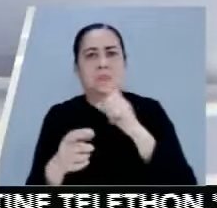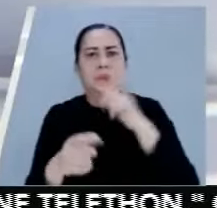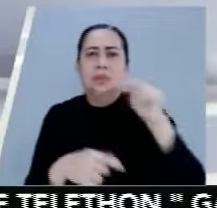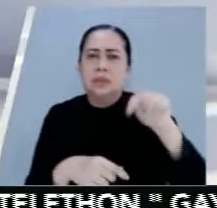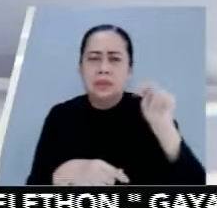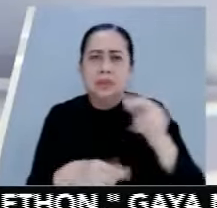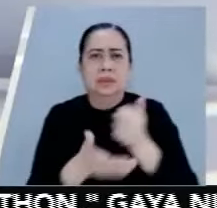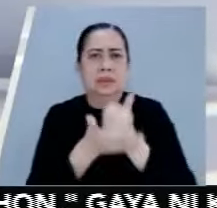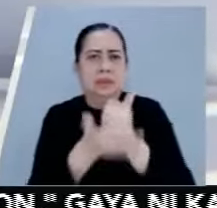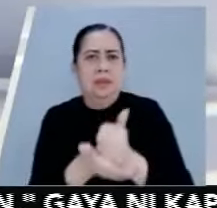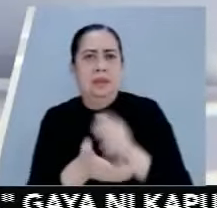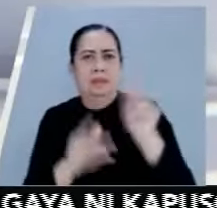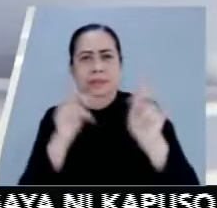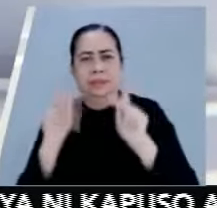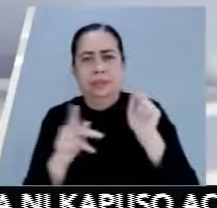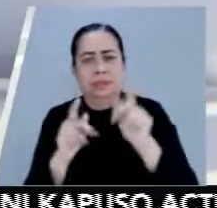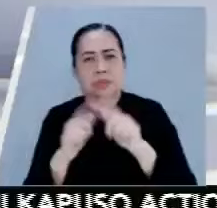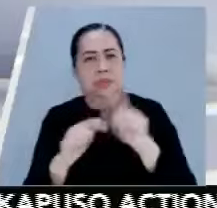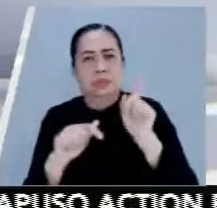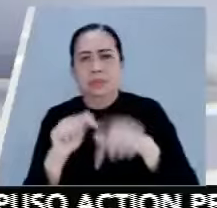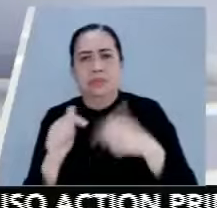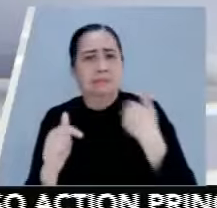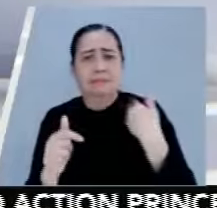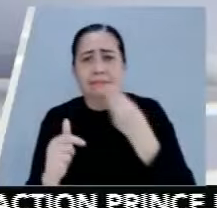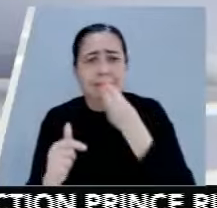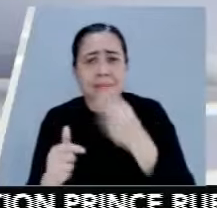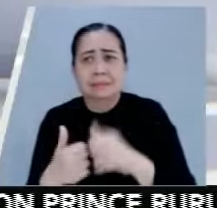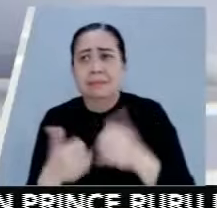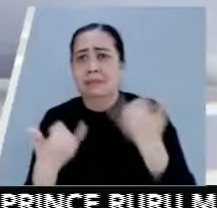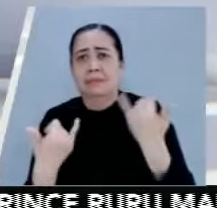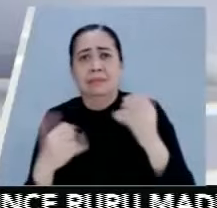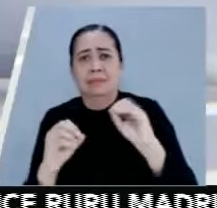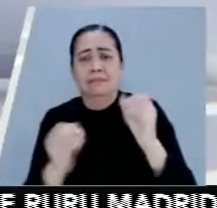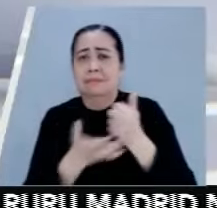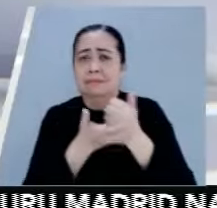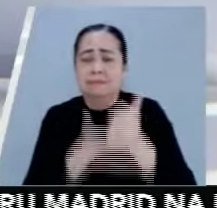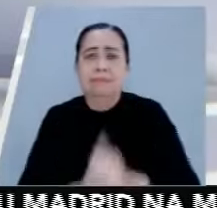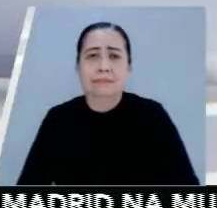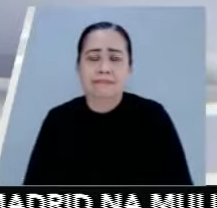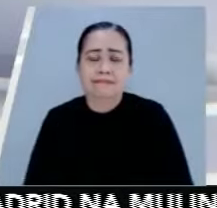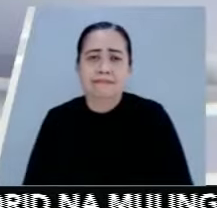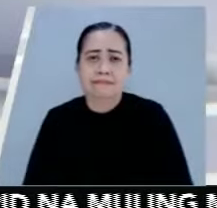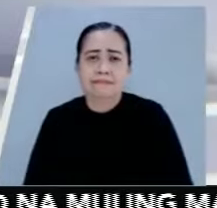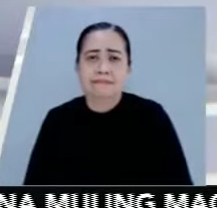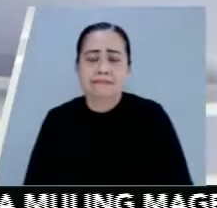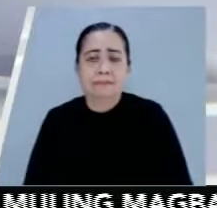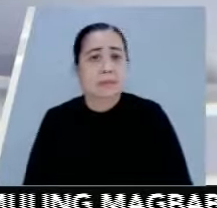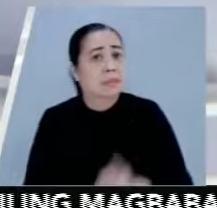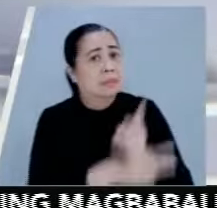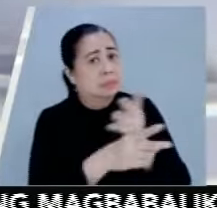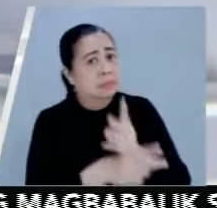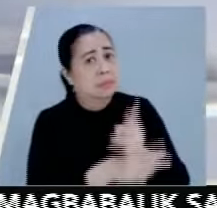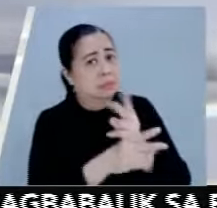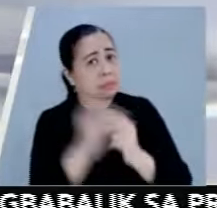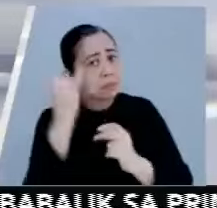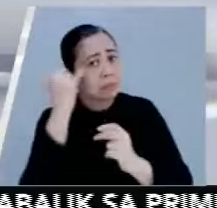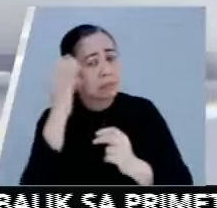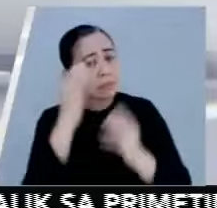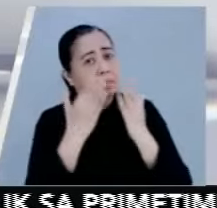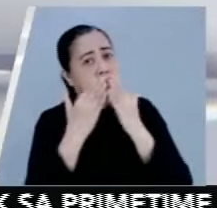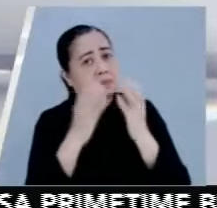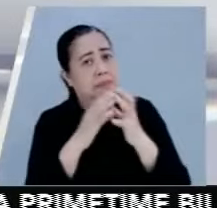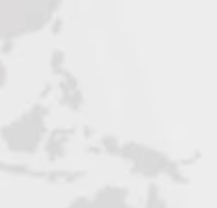na ating mga kababayan na hindi pa rin kumakain at hindi pa rin naabutan ang tulong Mel Ingat ha diyan at maraming salamat SAO